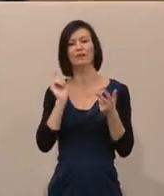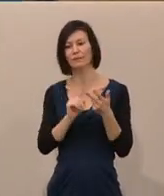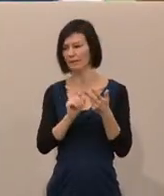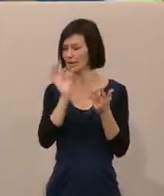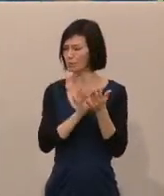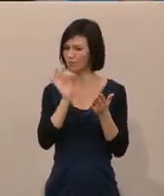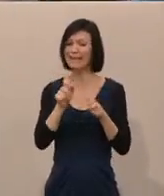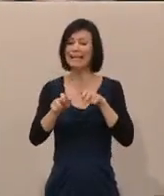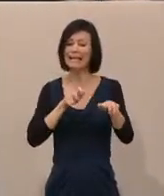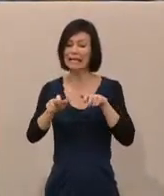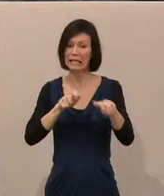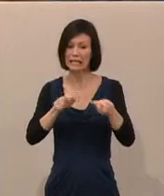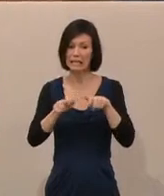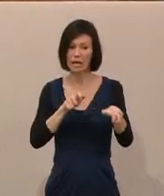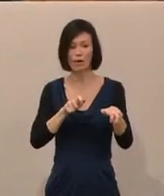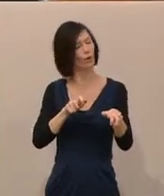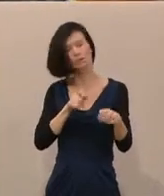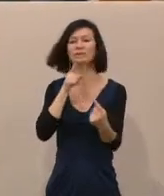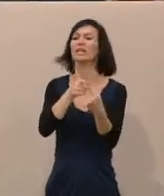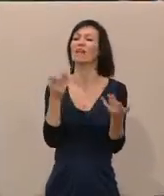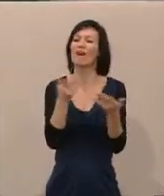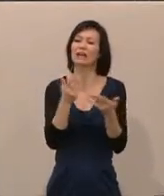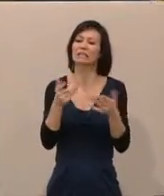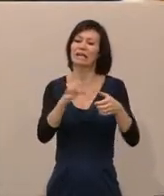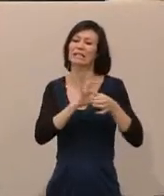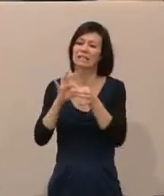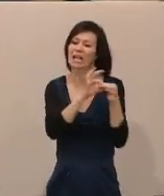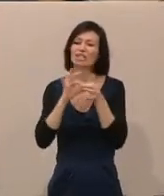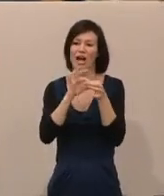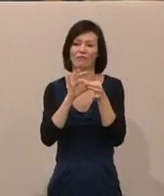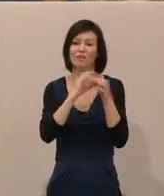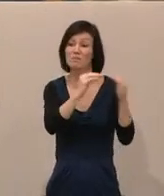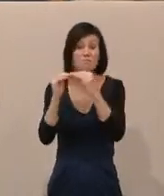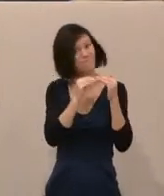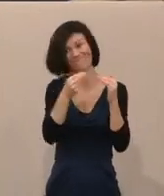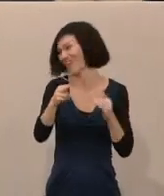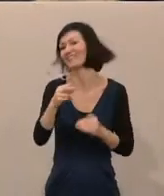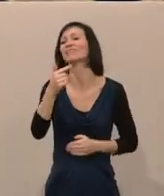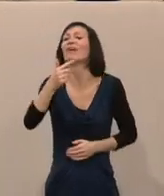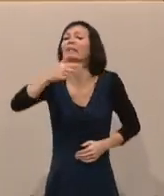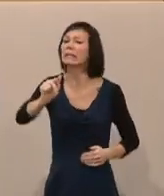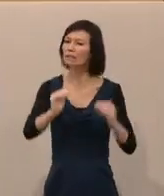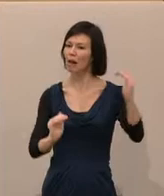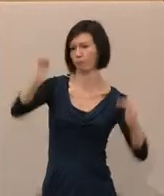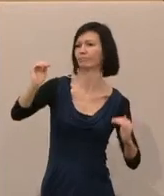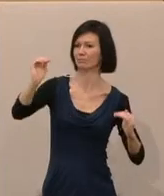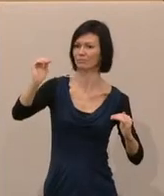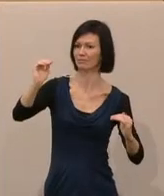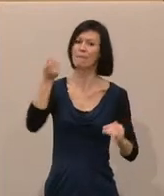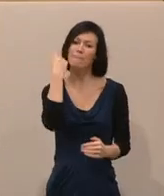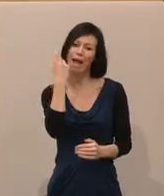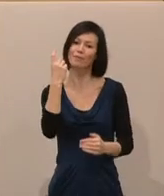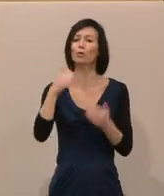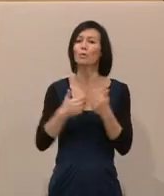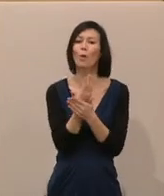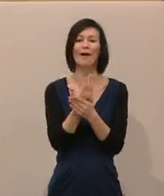systematisch an einer Zweidrittelgesellschaft. Es geht ihr nicht um Gerechtigkeit, nicht um die neue Gerechtigkeit. Es geht ihr